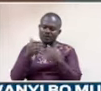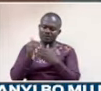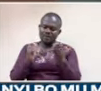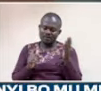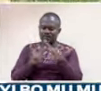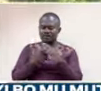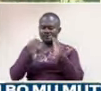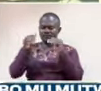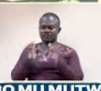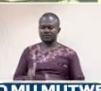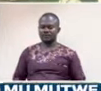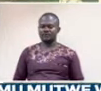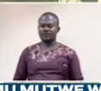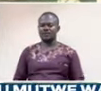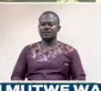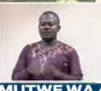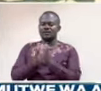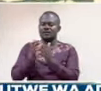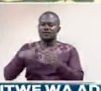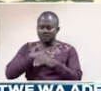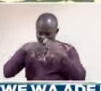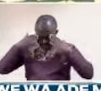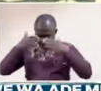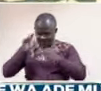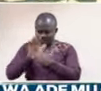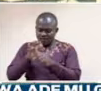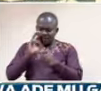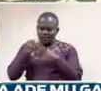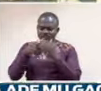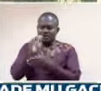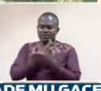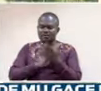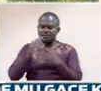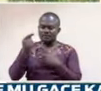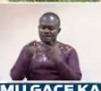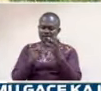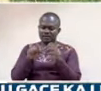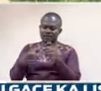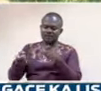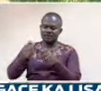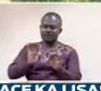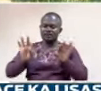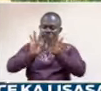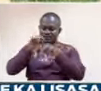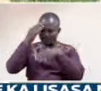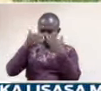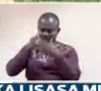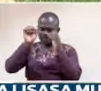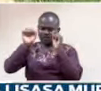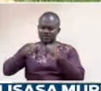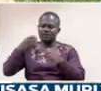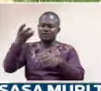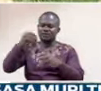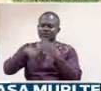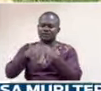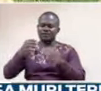batangira guhinga. Muri rusange turimo turashyira imbaraga cyane cyane kureba ibintu bimwe na bimwe bishobora kongererwa agaciro kugira ngo bibe bishobora kujya mu masoko